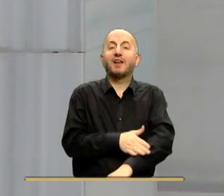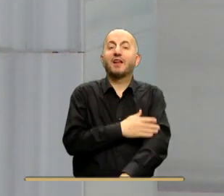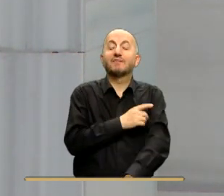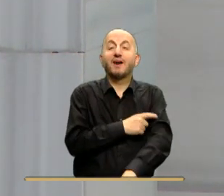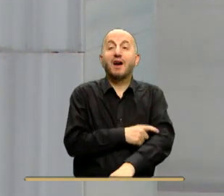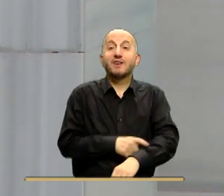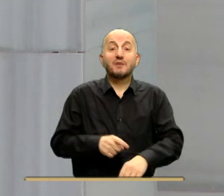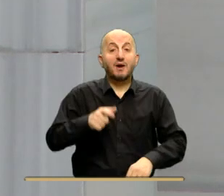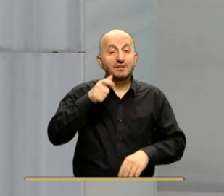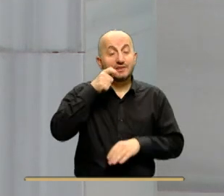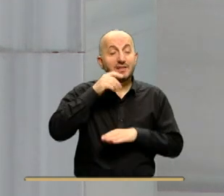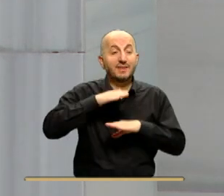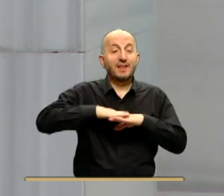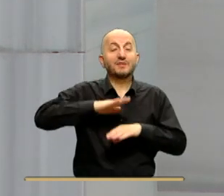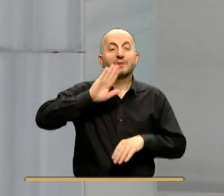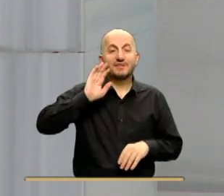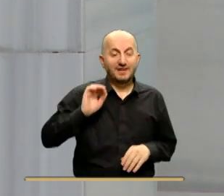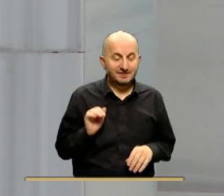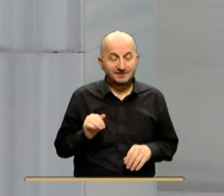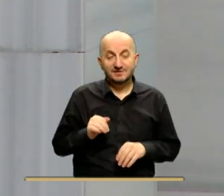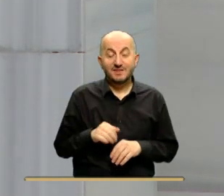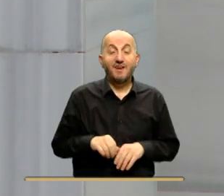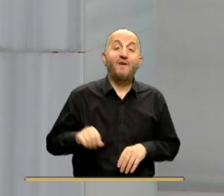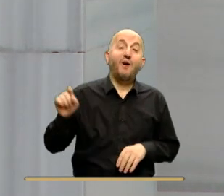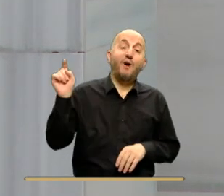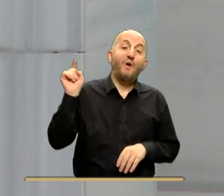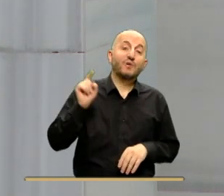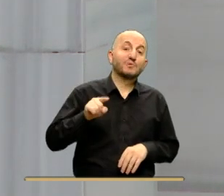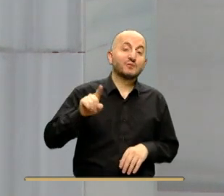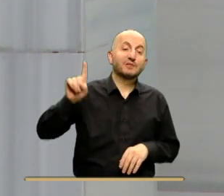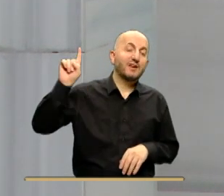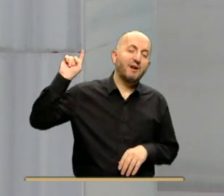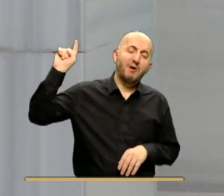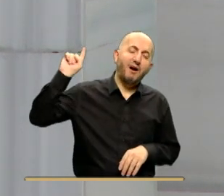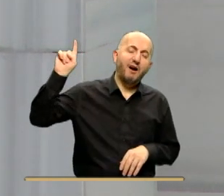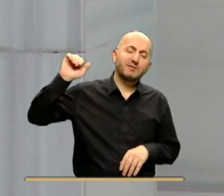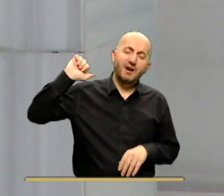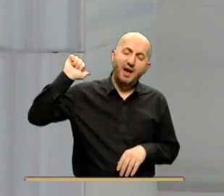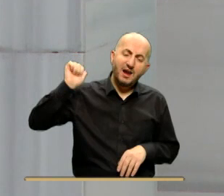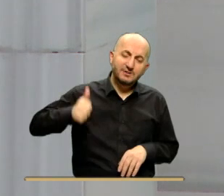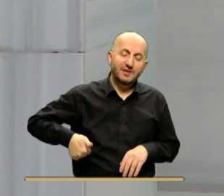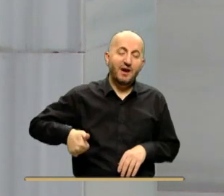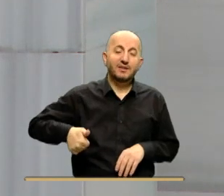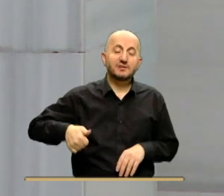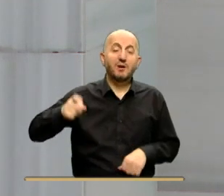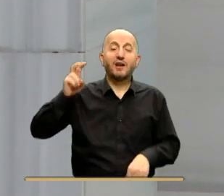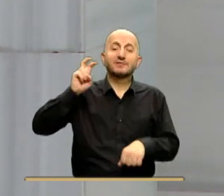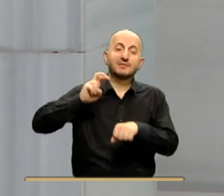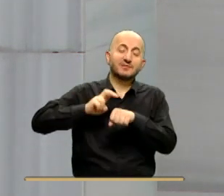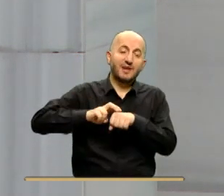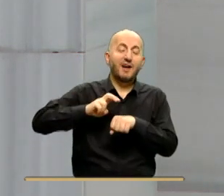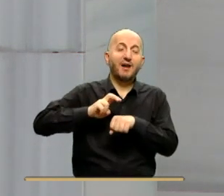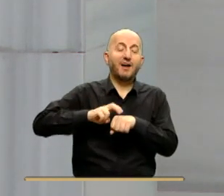harama dikkat etmeden onu, yani Cenab-ı Hakk'ı her daim hatırda,